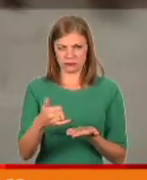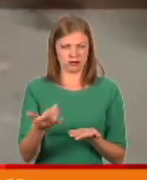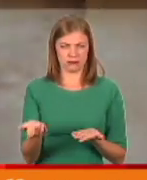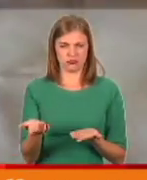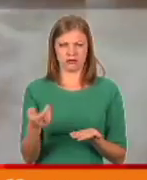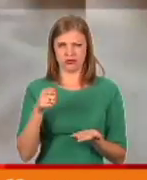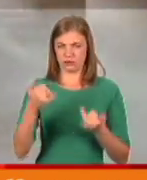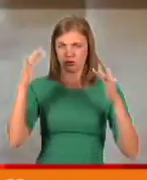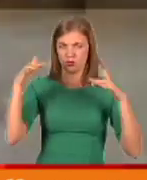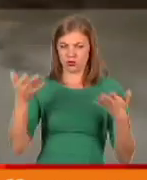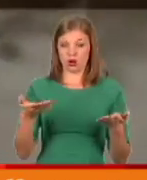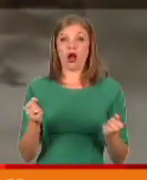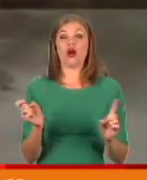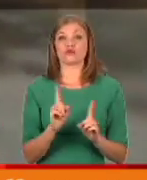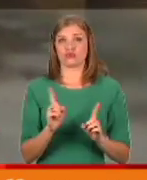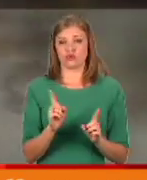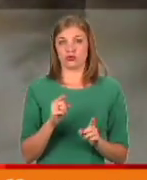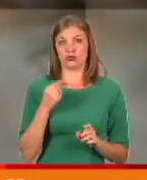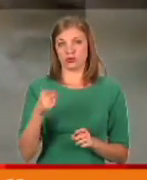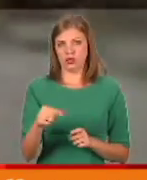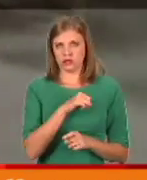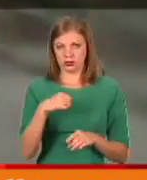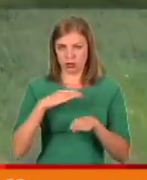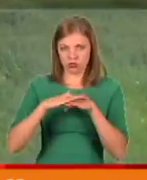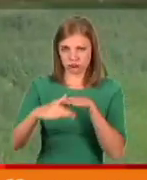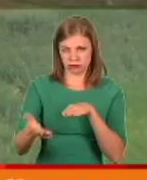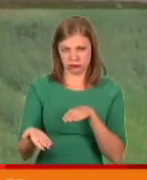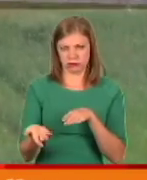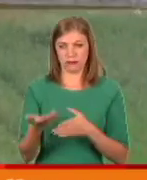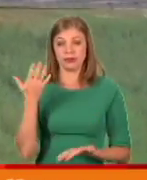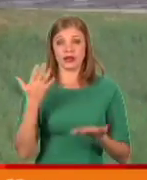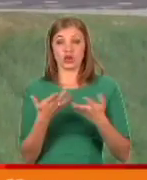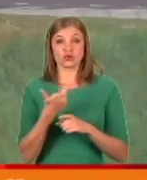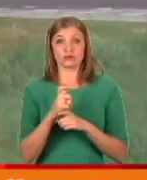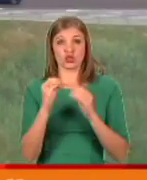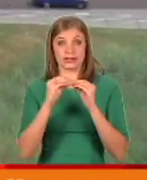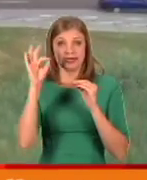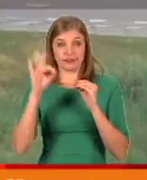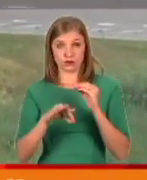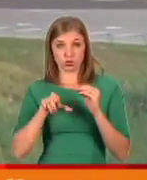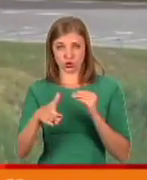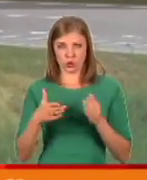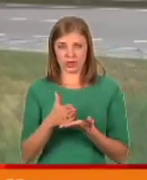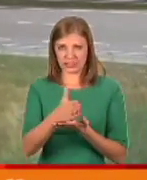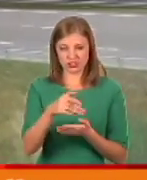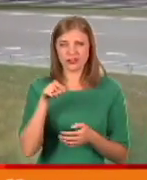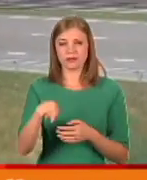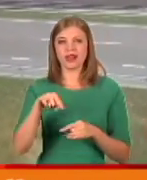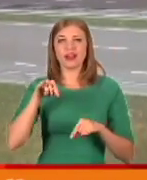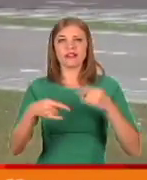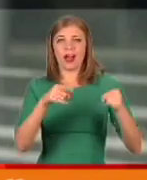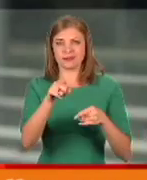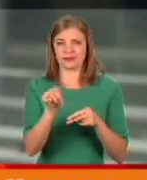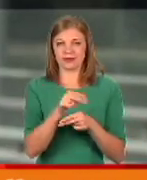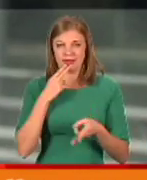що ми ложили в дощ? А це що? Воно само поклалось? Якщо більше 10% дороги в тріщинах, то ті ямки, які ти